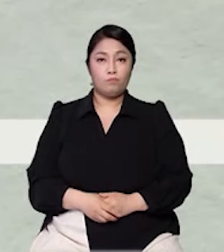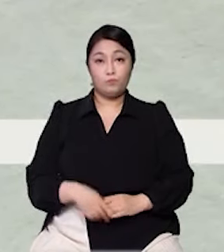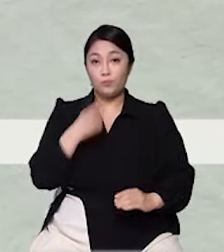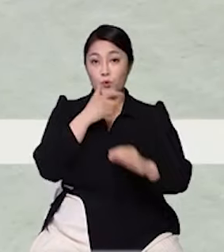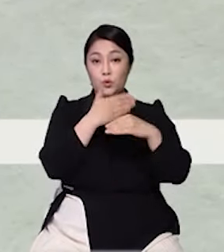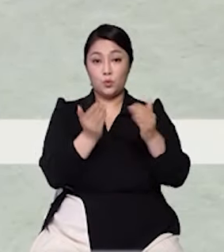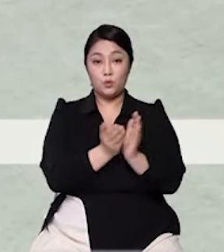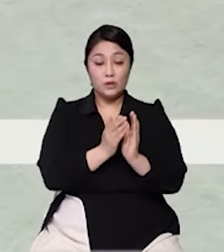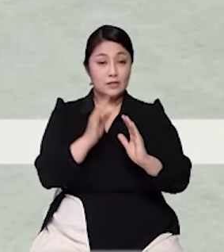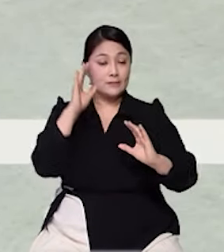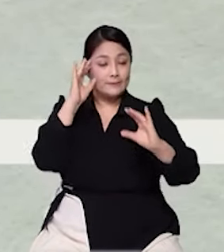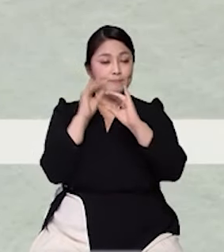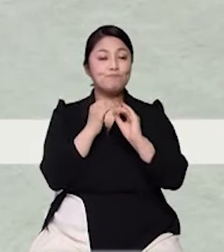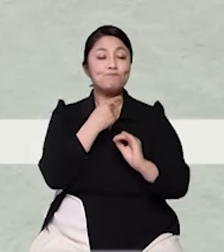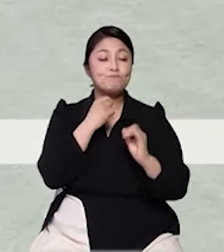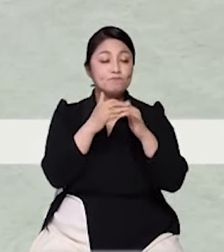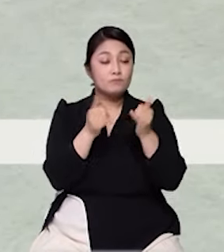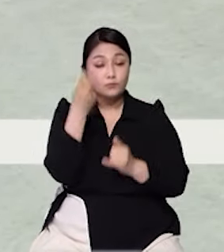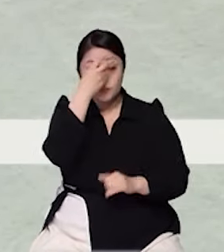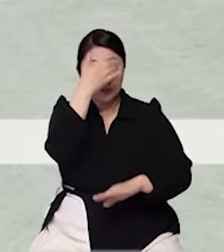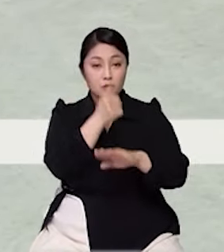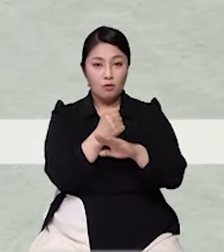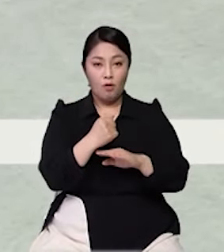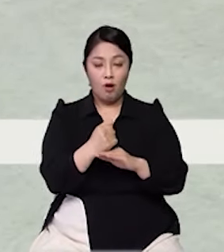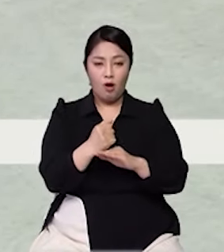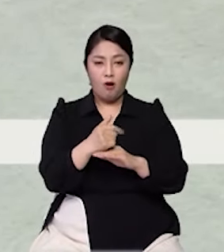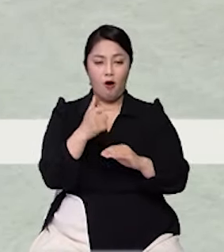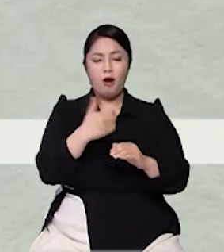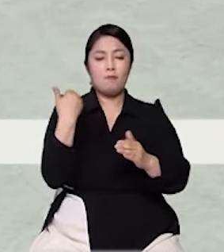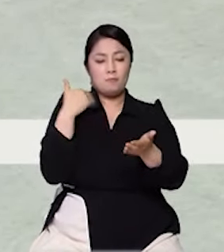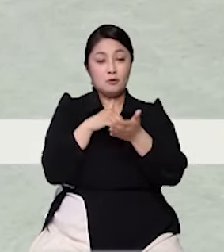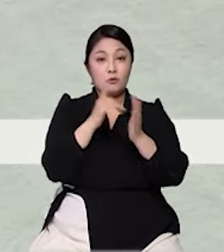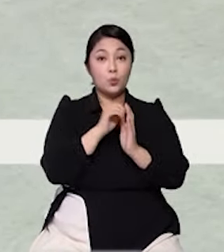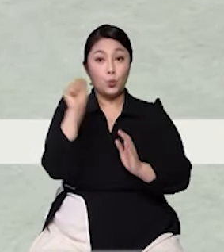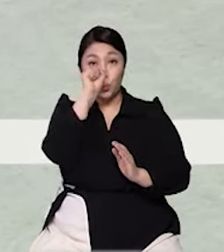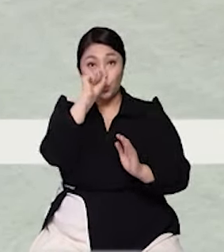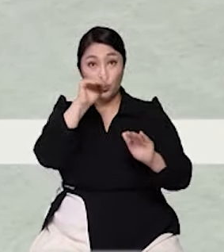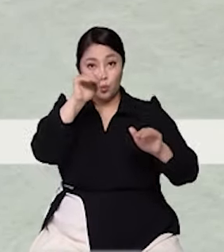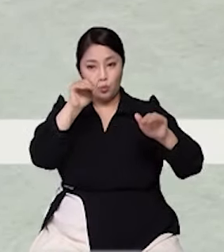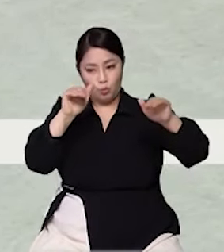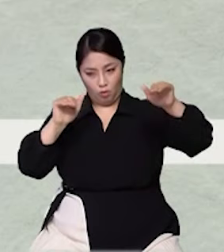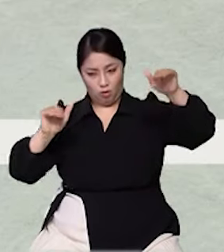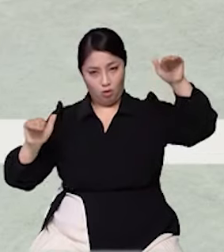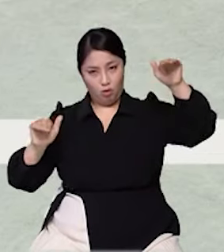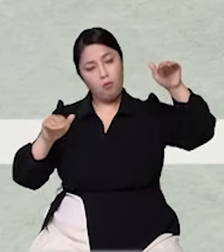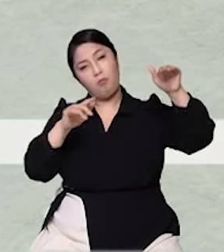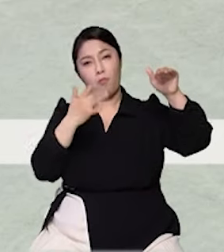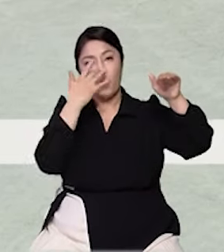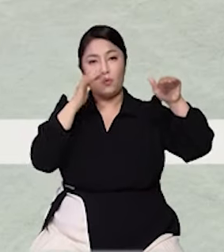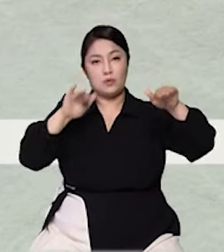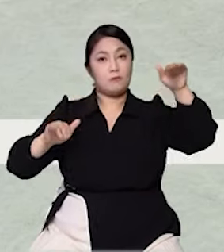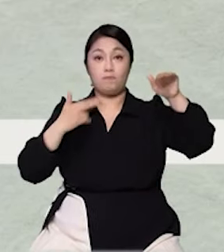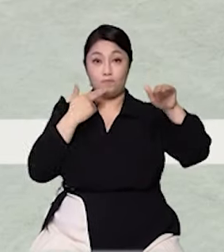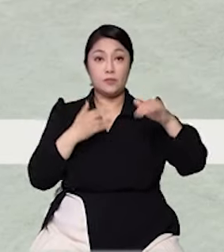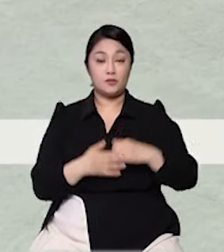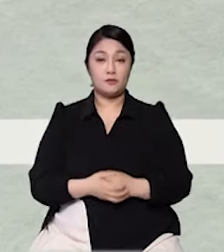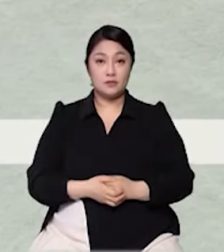민주당 지지층 만을 대상으로 했을 때 부동층 은 줄었지만 선호도는 큰 차이를 나타내지 않았습니다